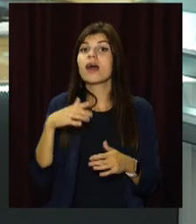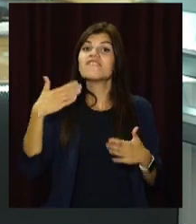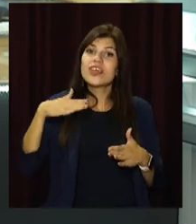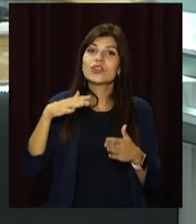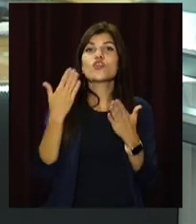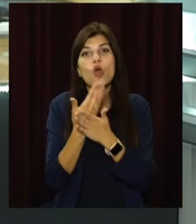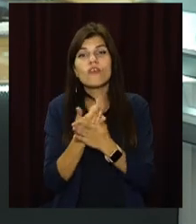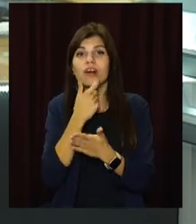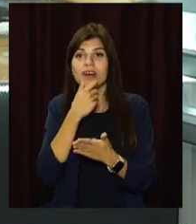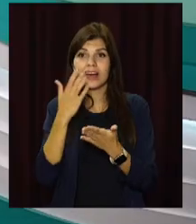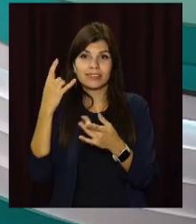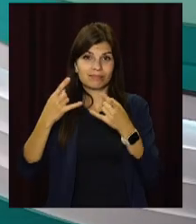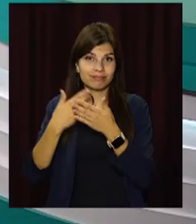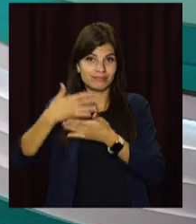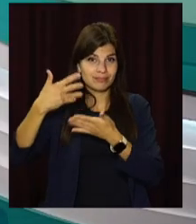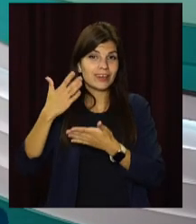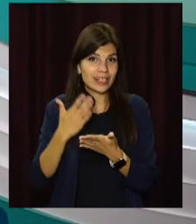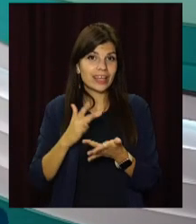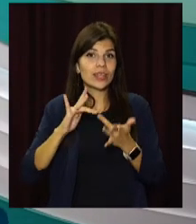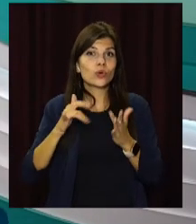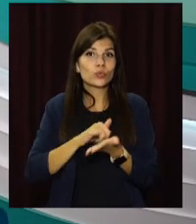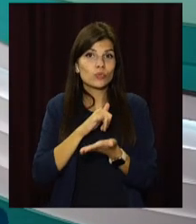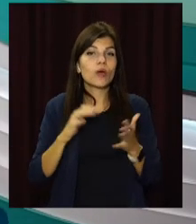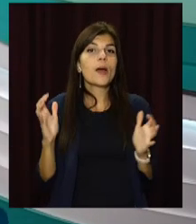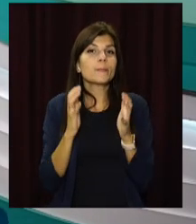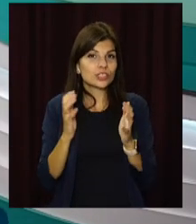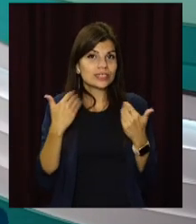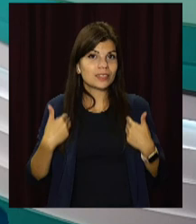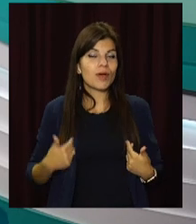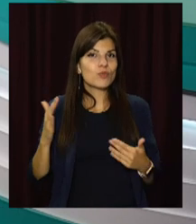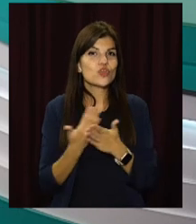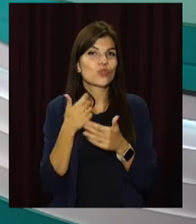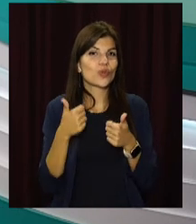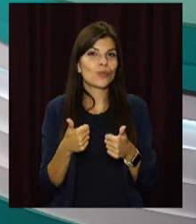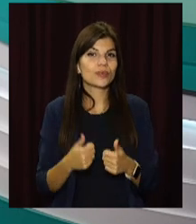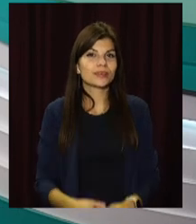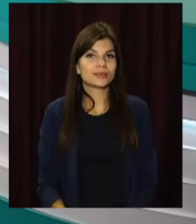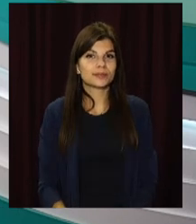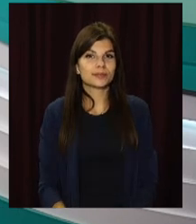переглядайте на нашому YouTube-каналі. Бережіть себе і нехай всі новини будуть добрими!